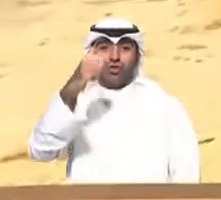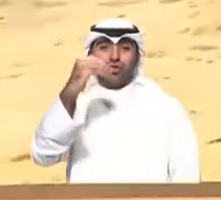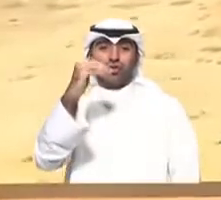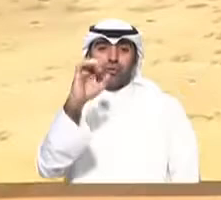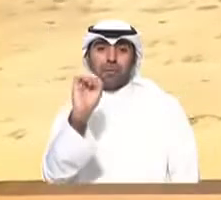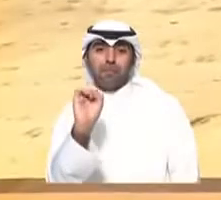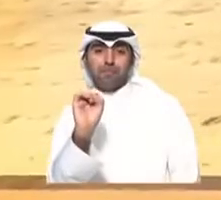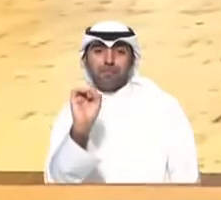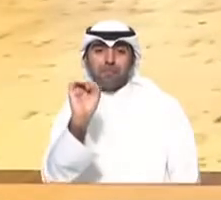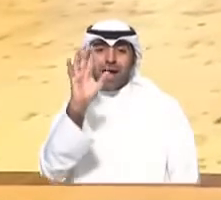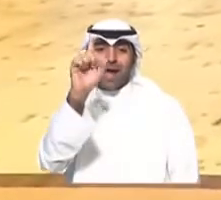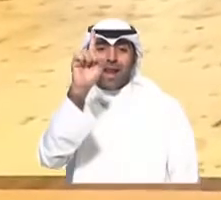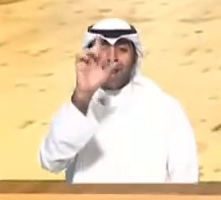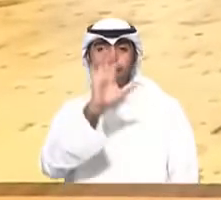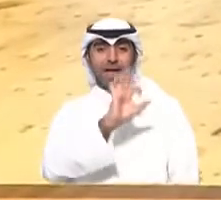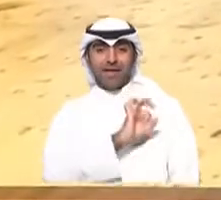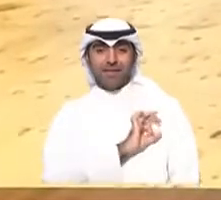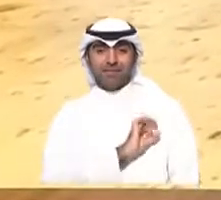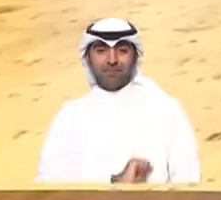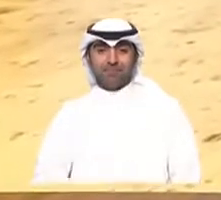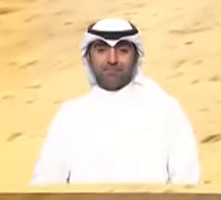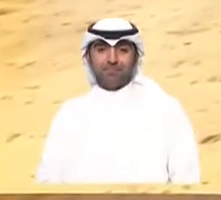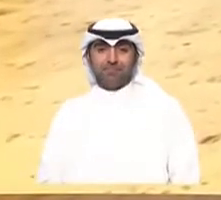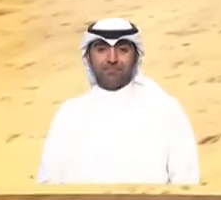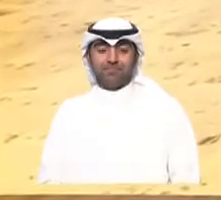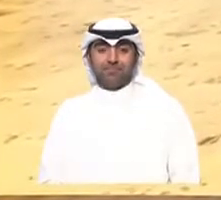الاستجابة لأزمة اللاجئين السوريين.